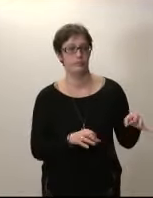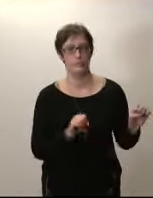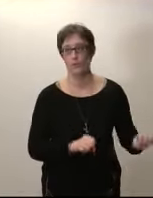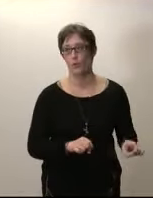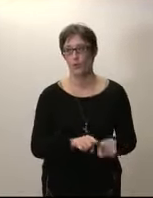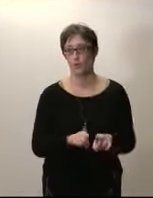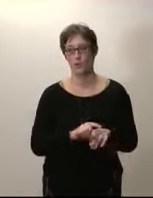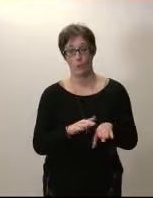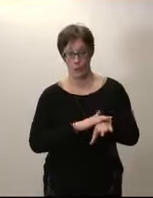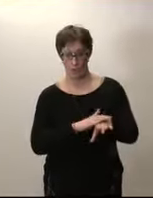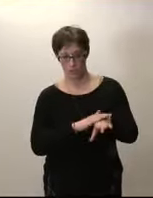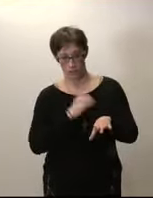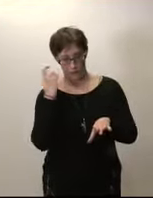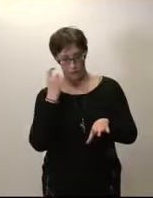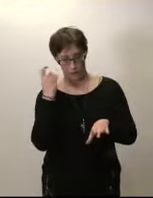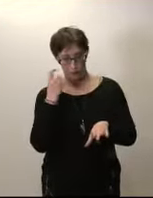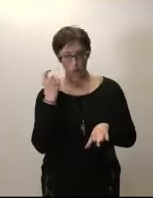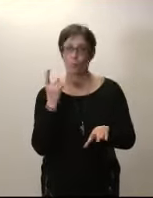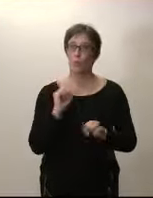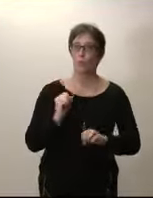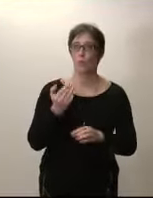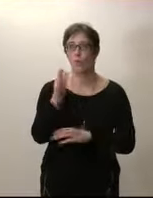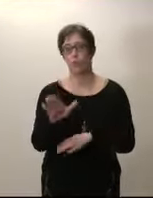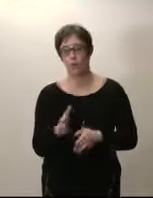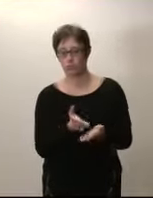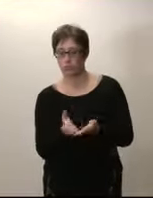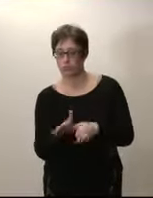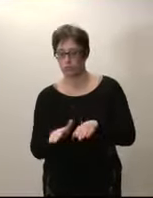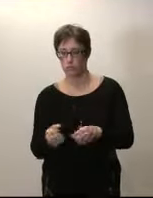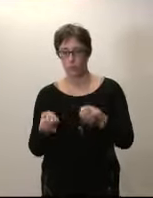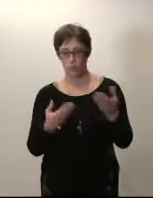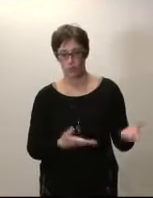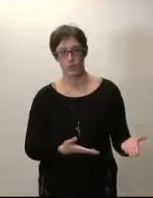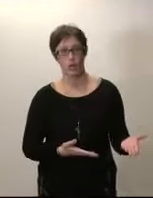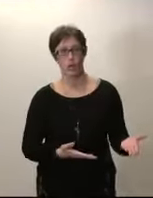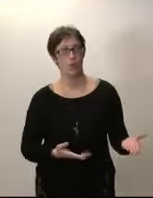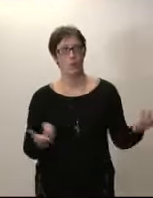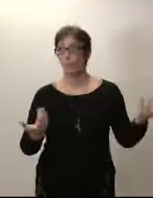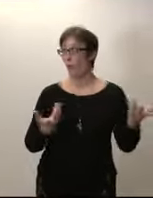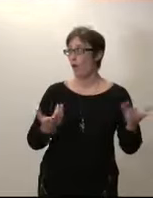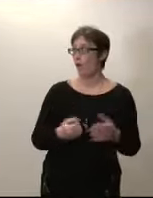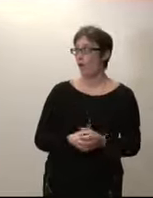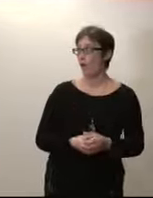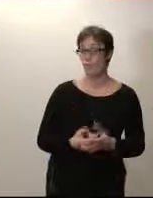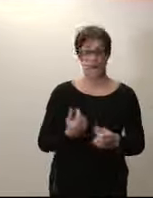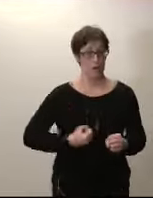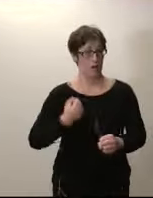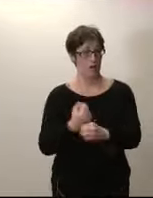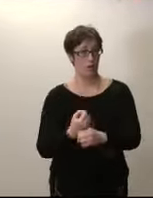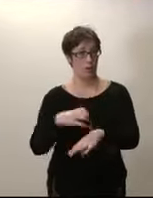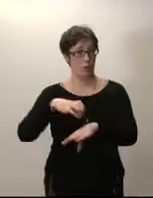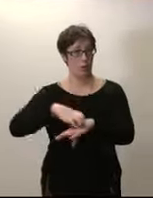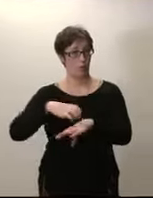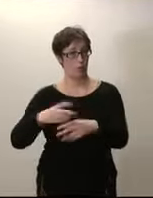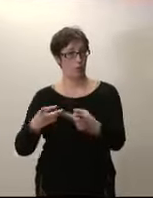de la problématique municipale en disant qu'il y a peut-être d'autres propositions à faire pour que ce soit... Quelle proposition pour les banques? C'est ce que je veux dire. À créer un pôle public